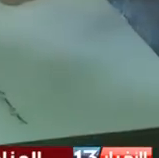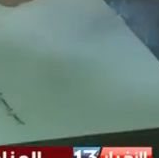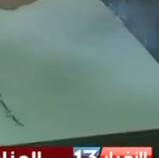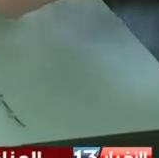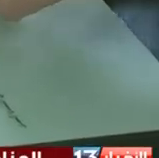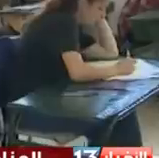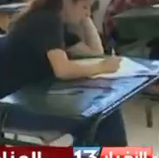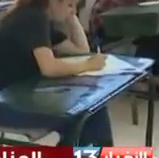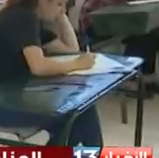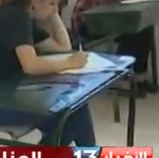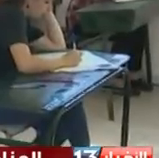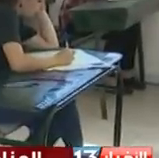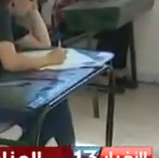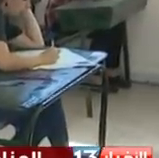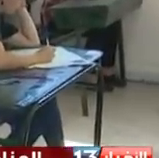الدراسية الحالية.